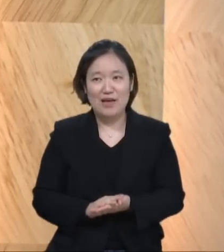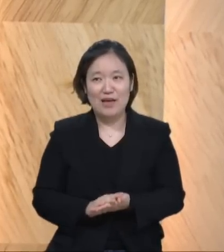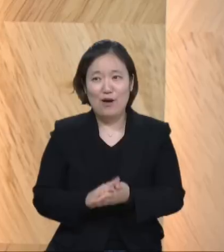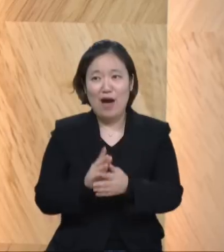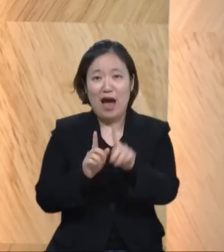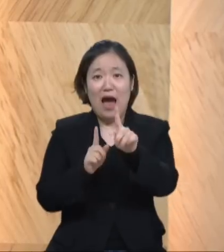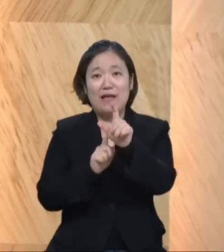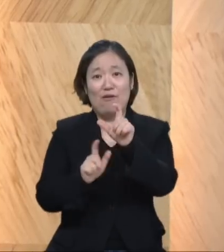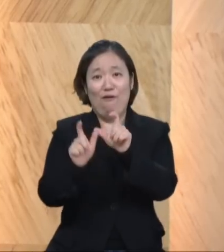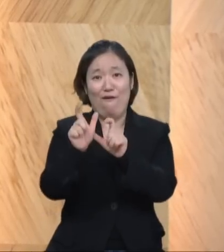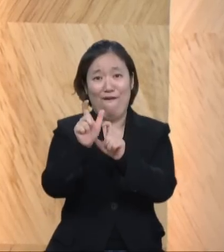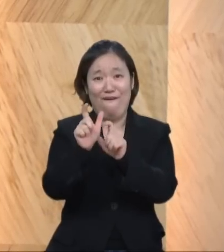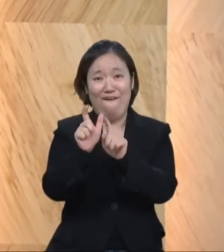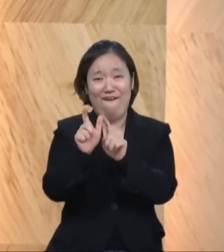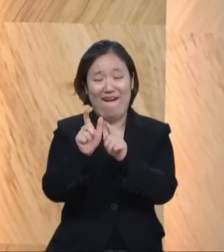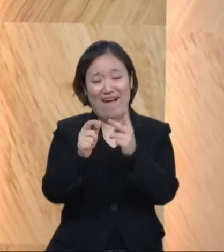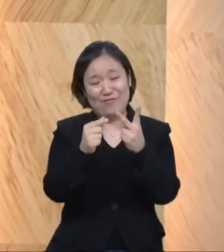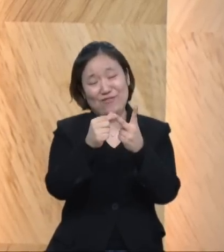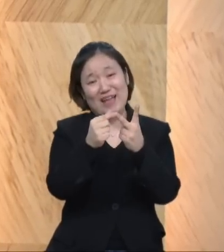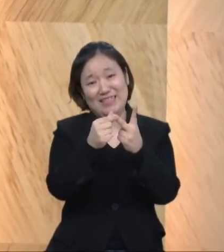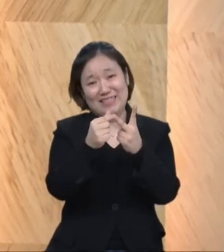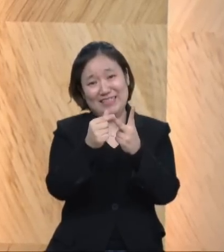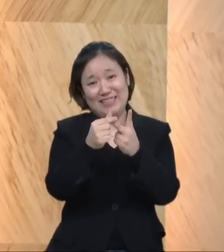한 토막도 더 말씀드리자면